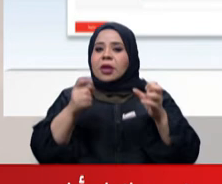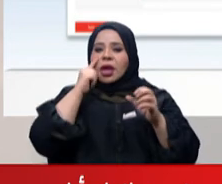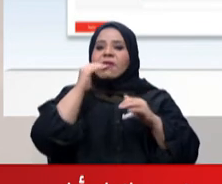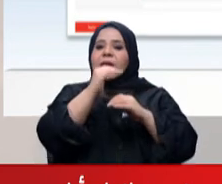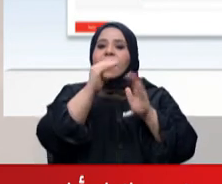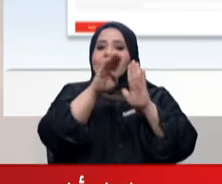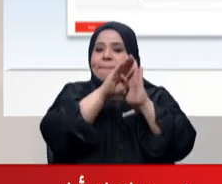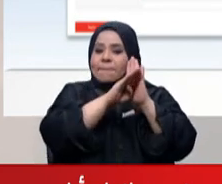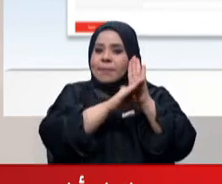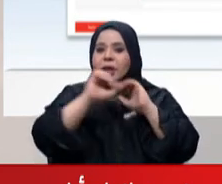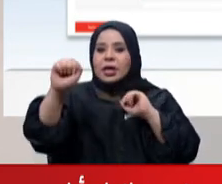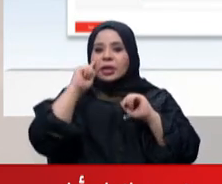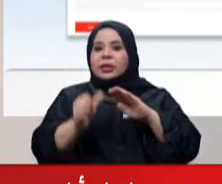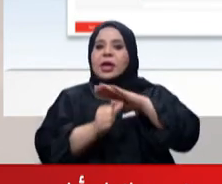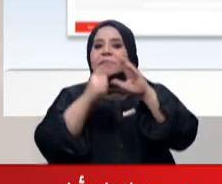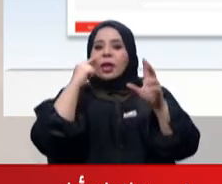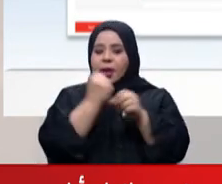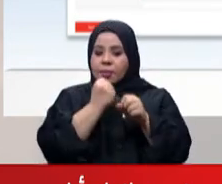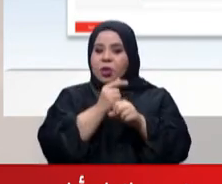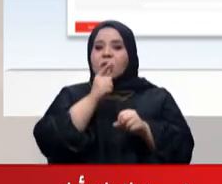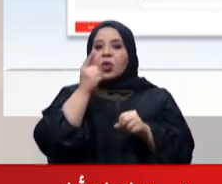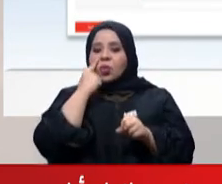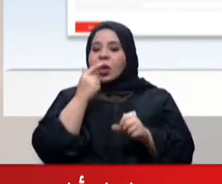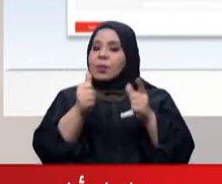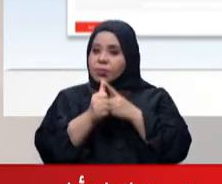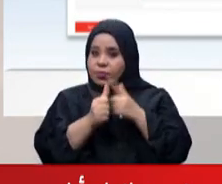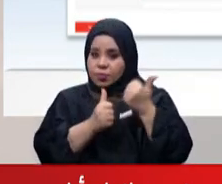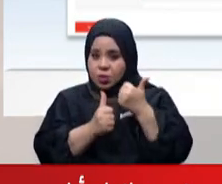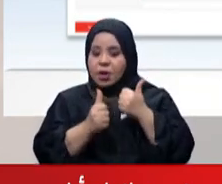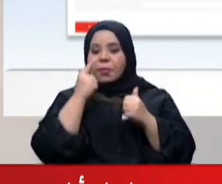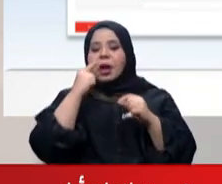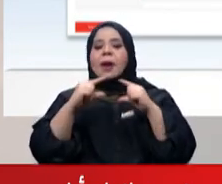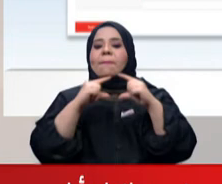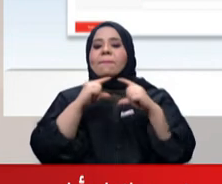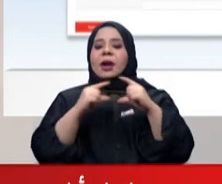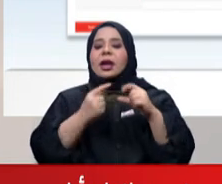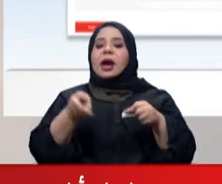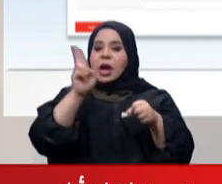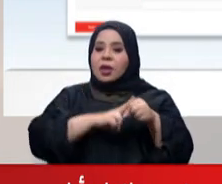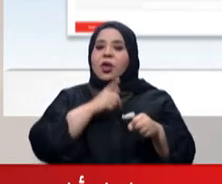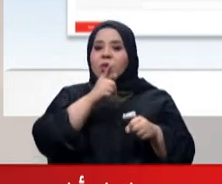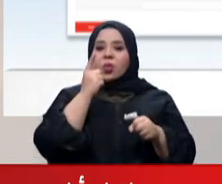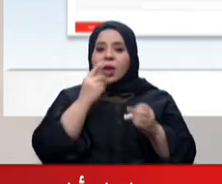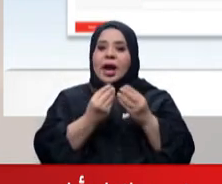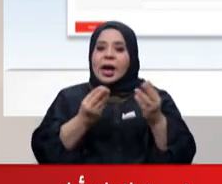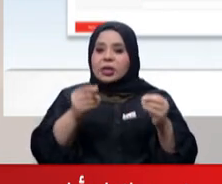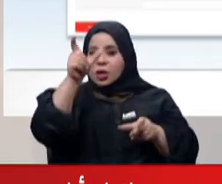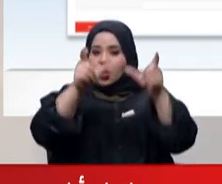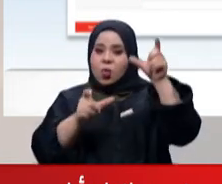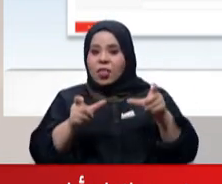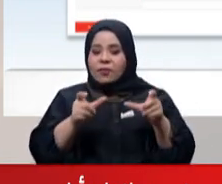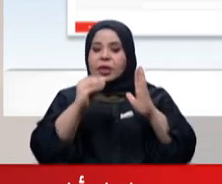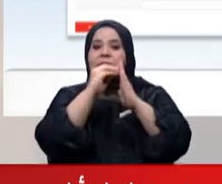لصاحب العمل لإدخال رمز الحساب البنكي الآيبان، والتأكد كذلك من عدد الموظفين المسجلين